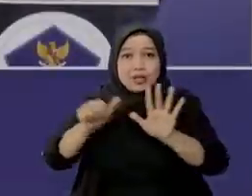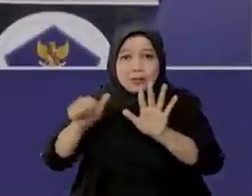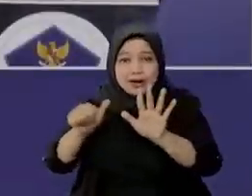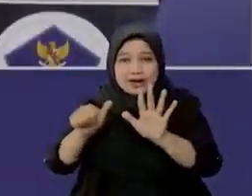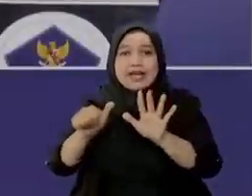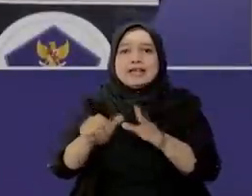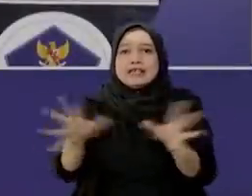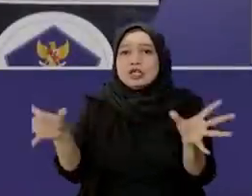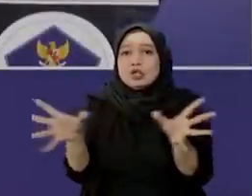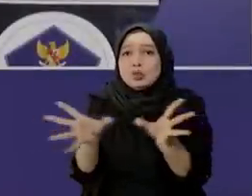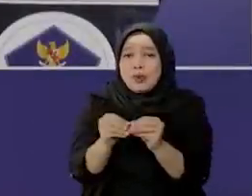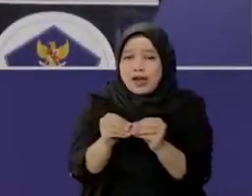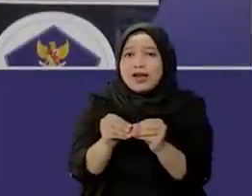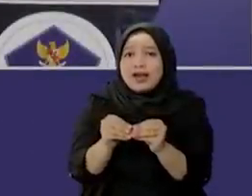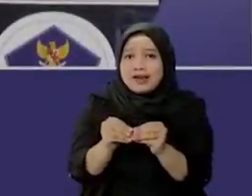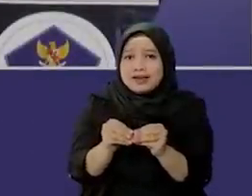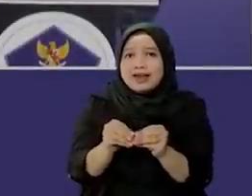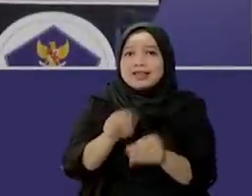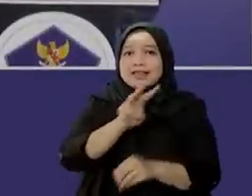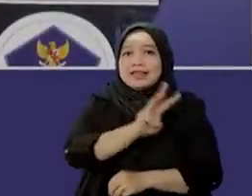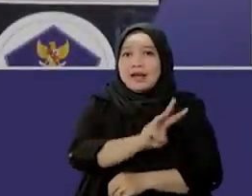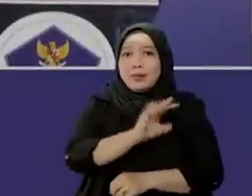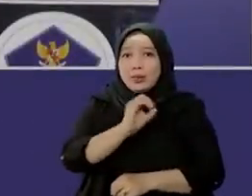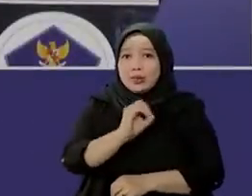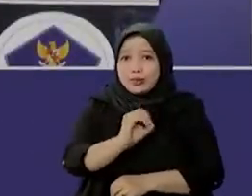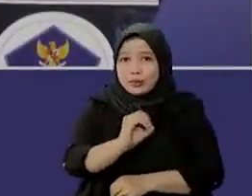sehingga akumulasi totalnya menjadi